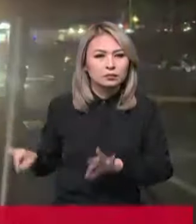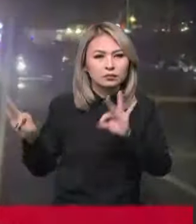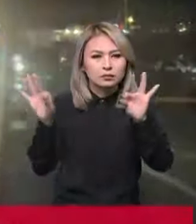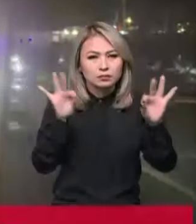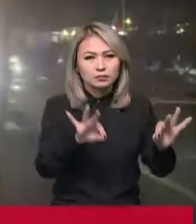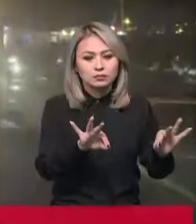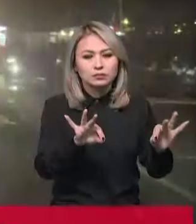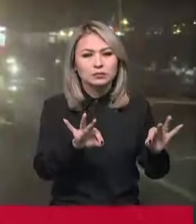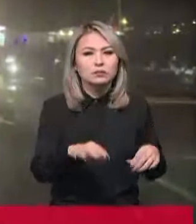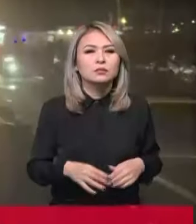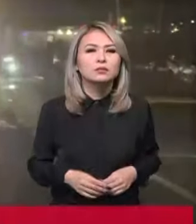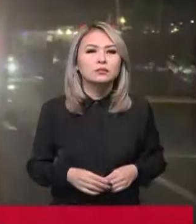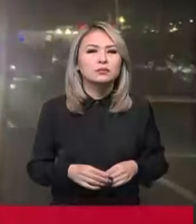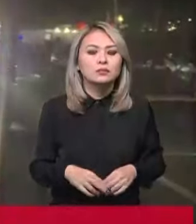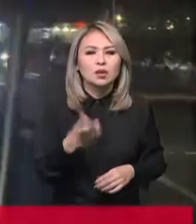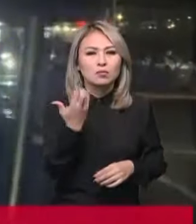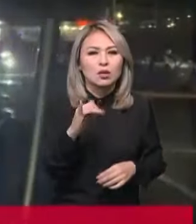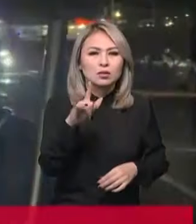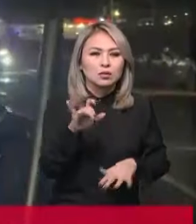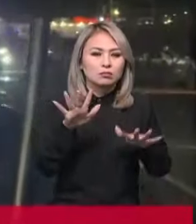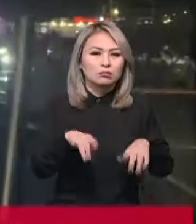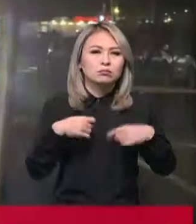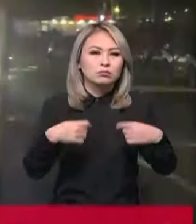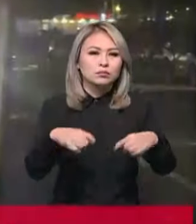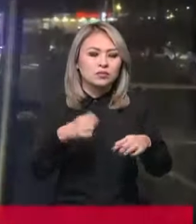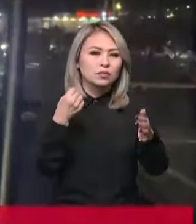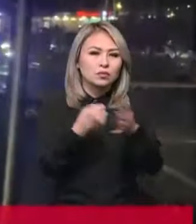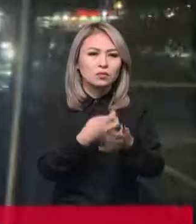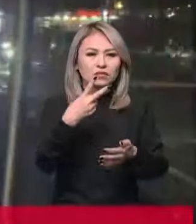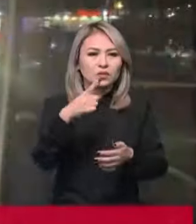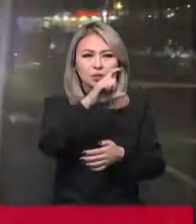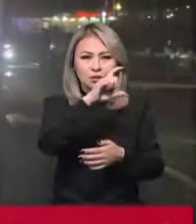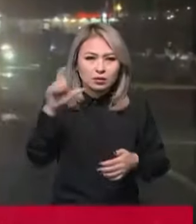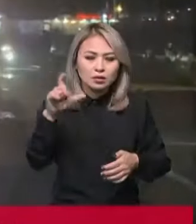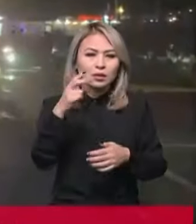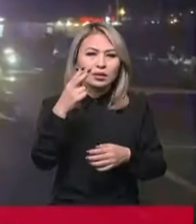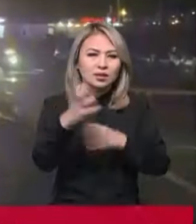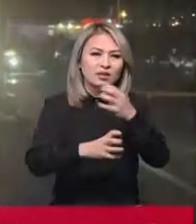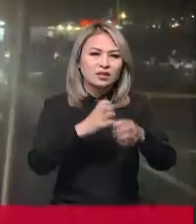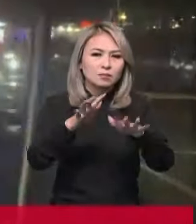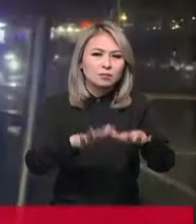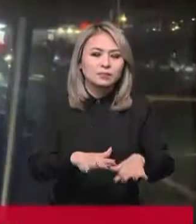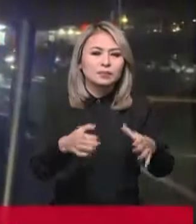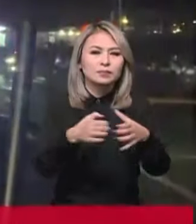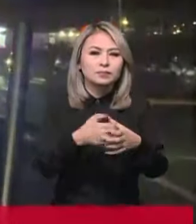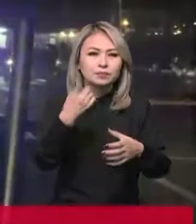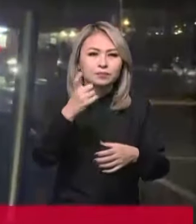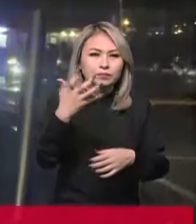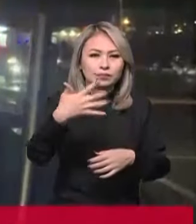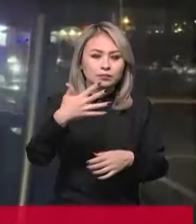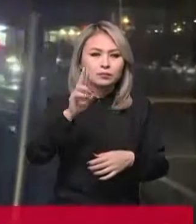кейін Байзар сауда орталығының 2-ші қабатта дескемер қоймасының жану анықталды 150 шаршы